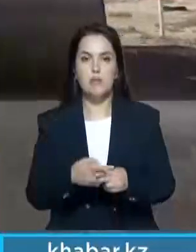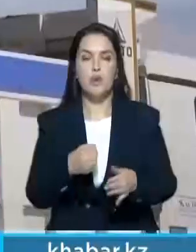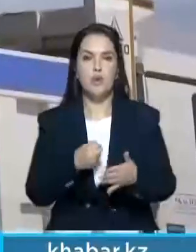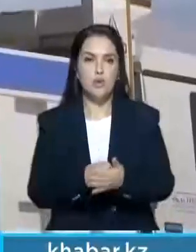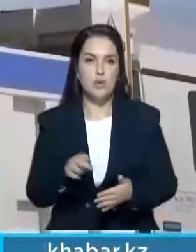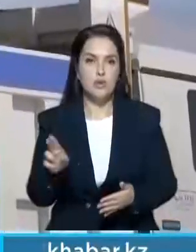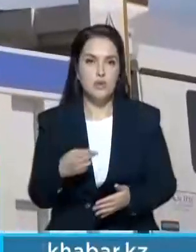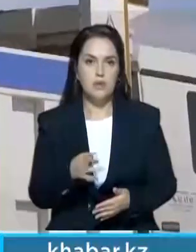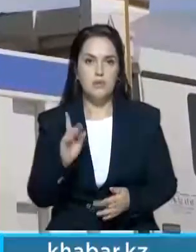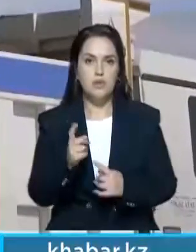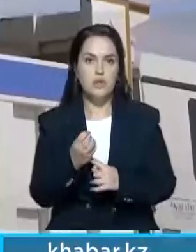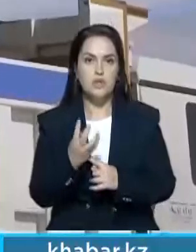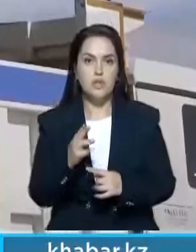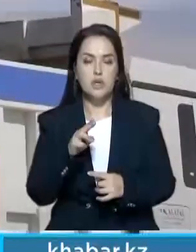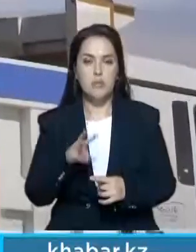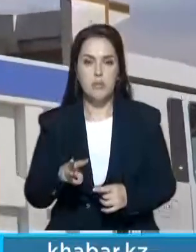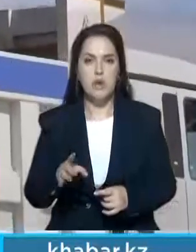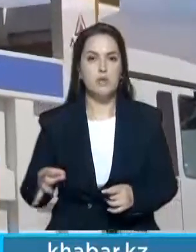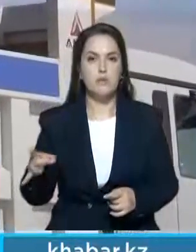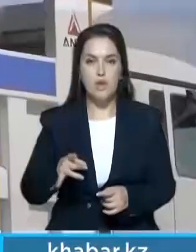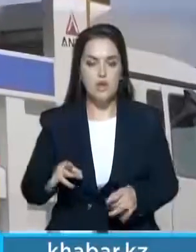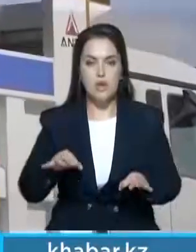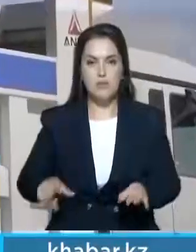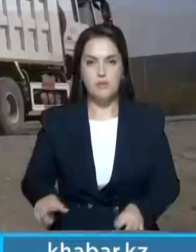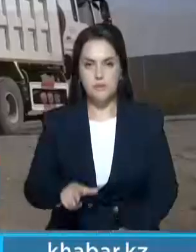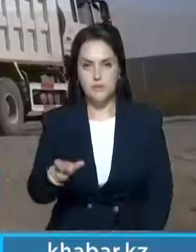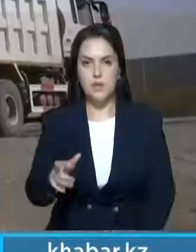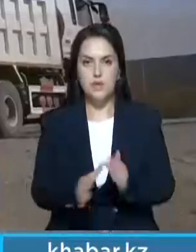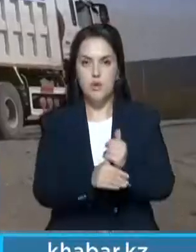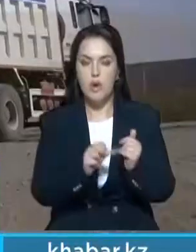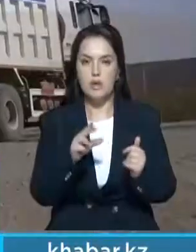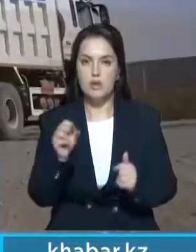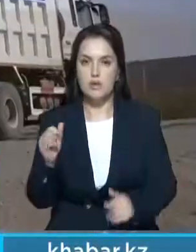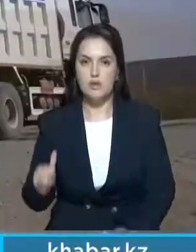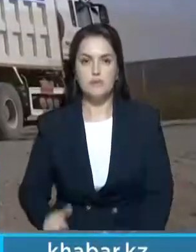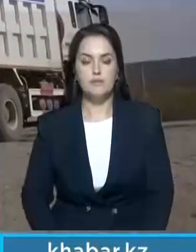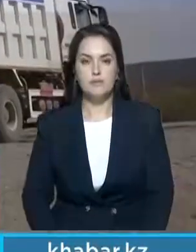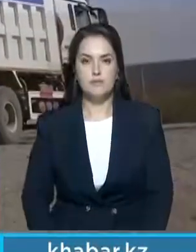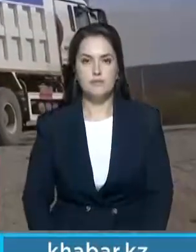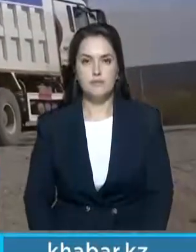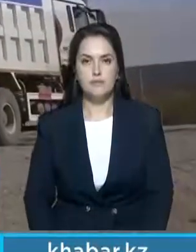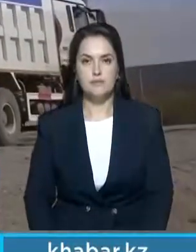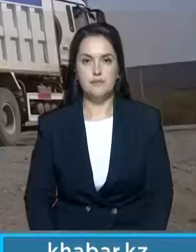года в порядок приведут 114 км Республиканской автомагистрали арау Актау